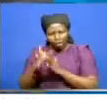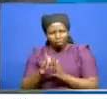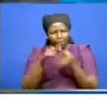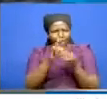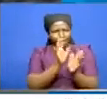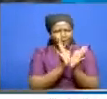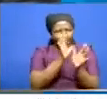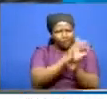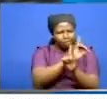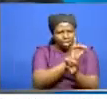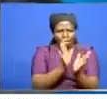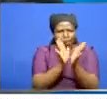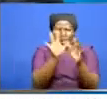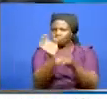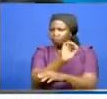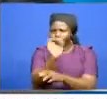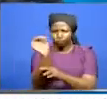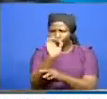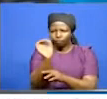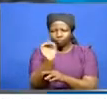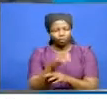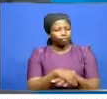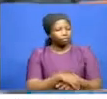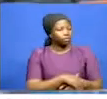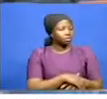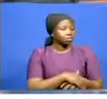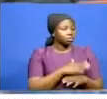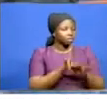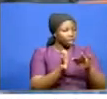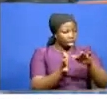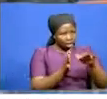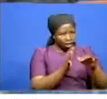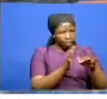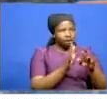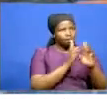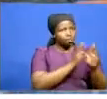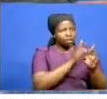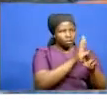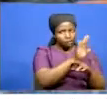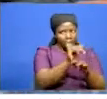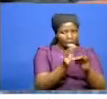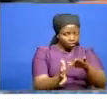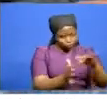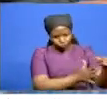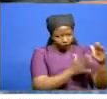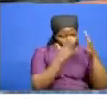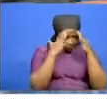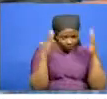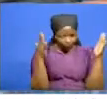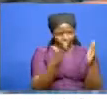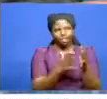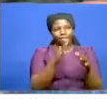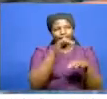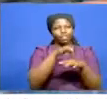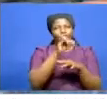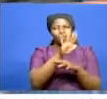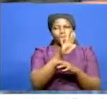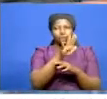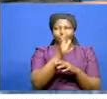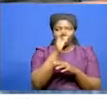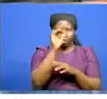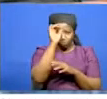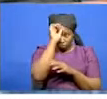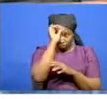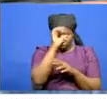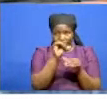Pengine tukasema asante tu agane na nafasi. Ripoti ya jopo la maridhiano kwa kiduchu tuangazie kwa mtazamo wako kuhusiana